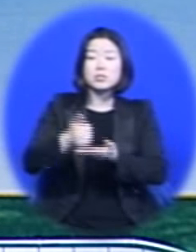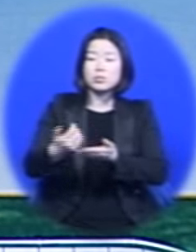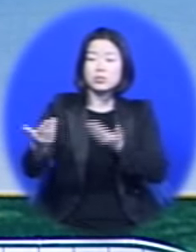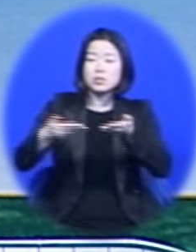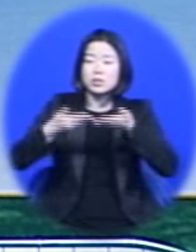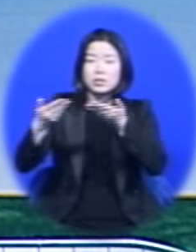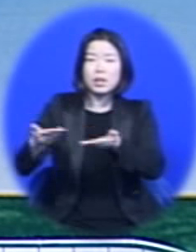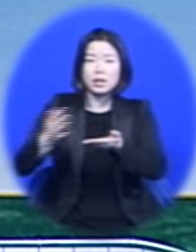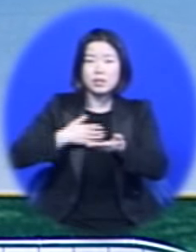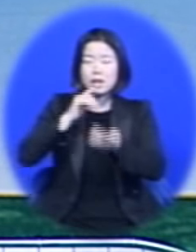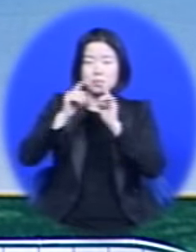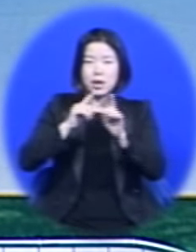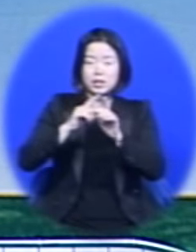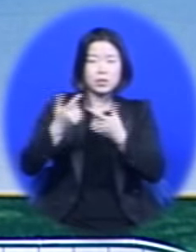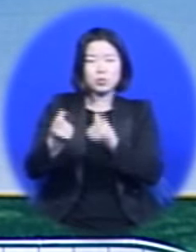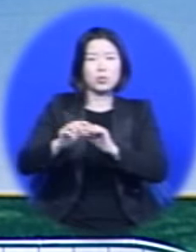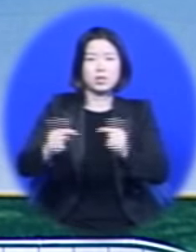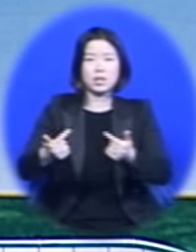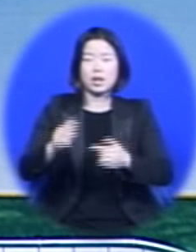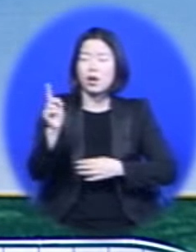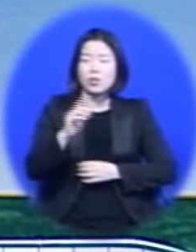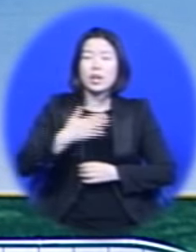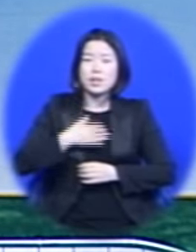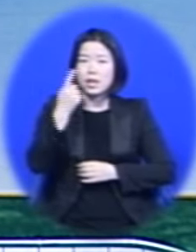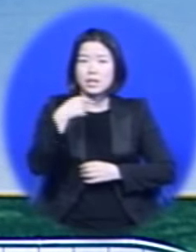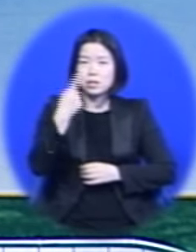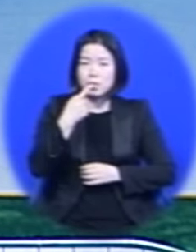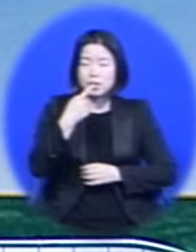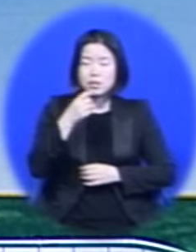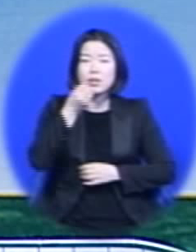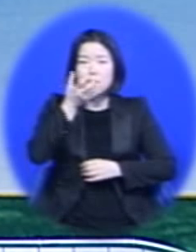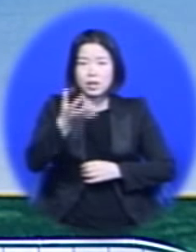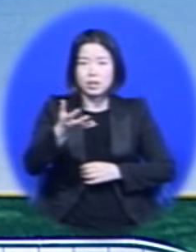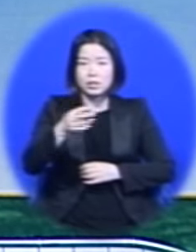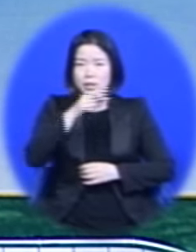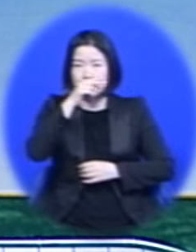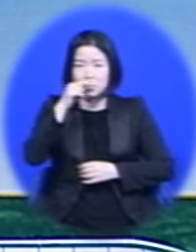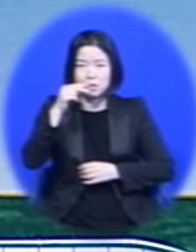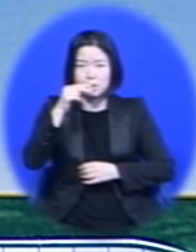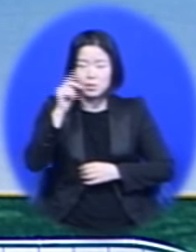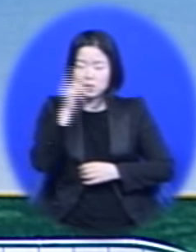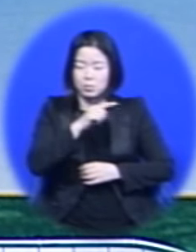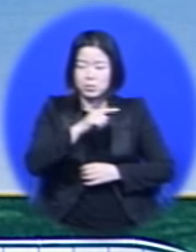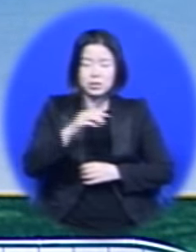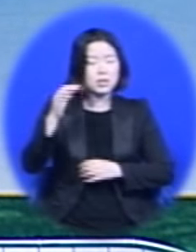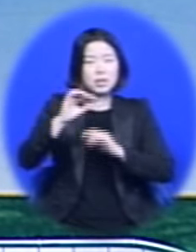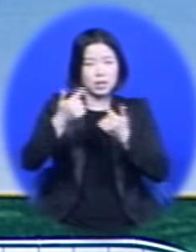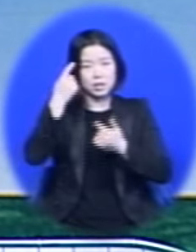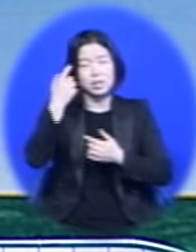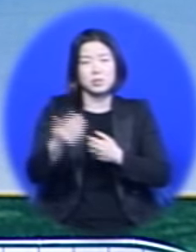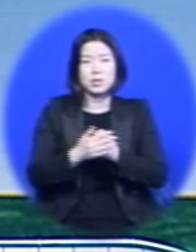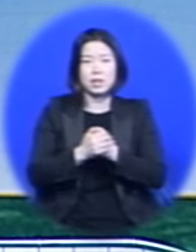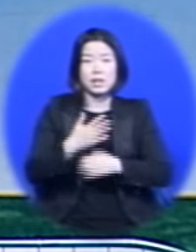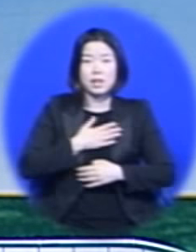말은 그러지 못했으니 어찌 그분이 나의 입에서 나오는 악취를 냄새 맡지 못했겠습니까? 저는